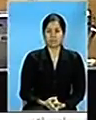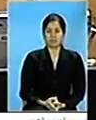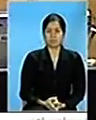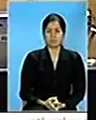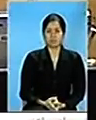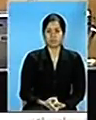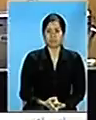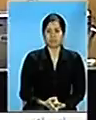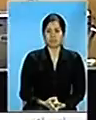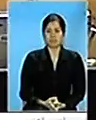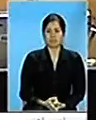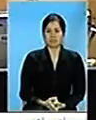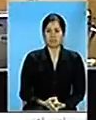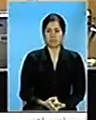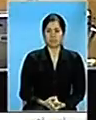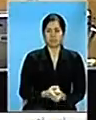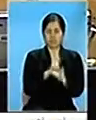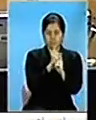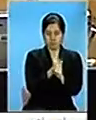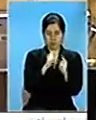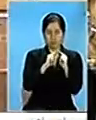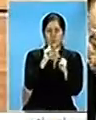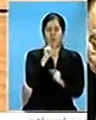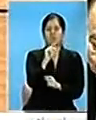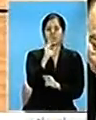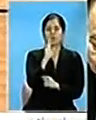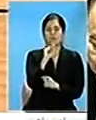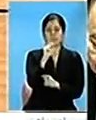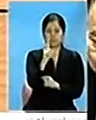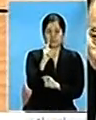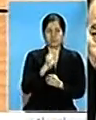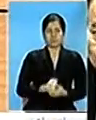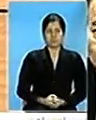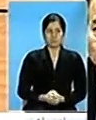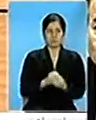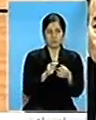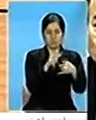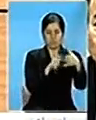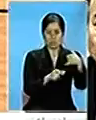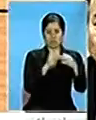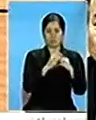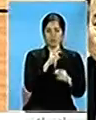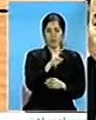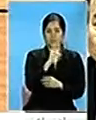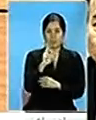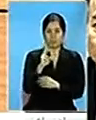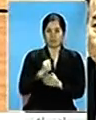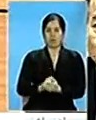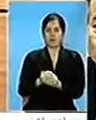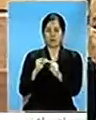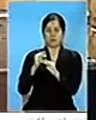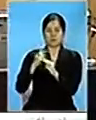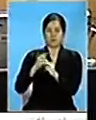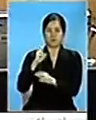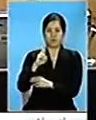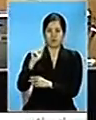ายต่อ ตามข้อ61ท่านประธานนายวีระกับคุณราตรีเนี่ยไปพร้อมกับสส